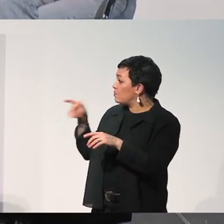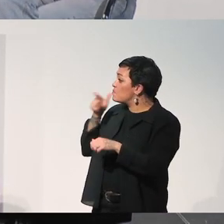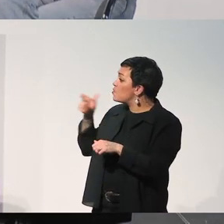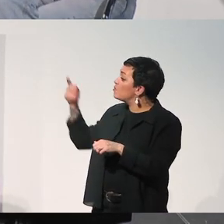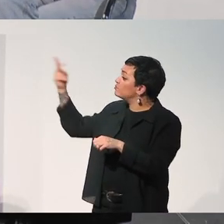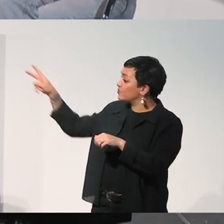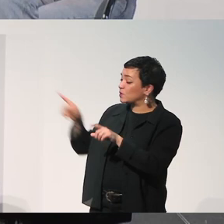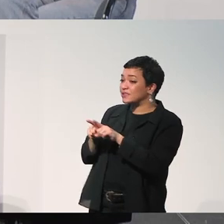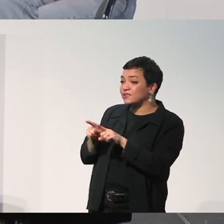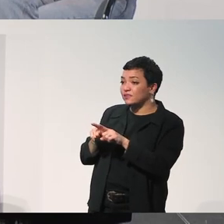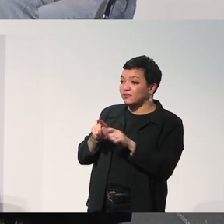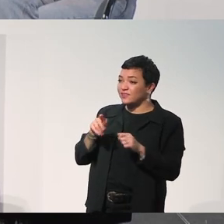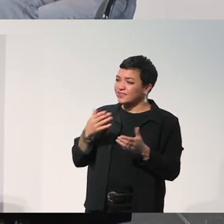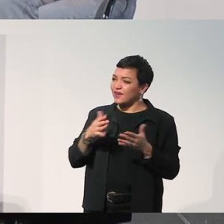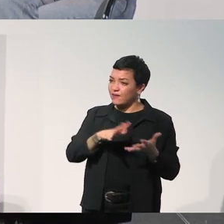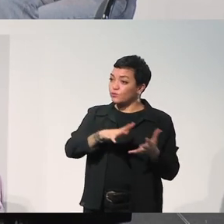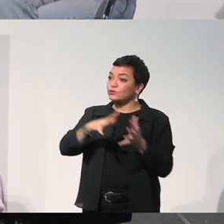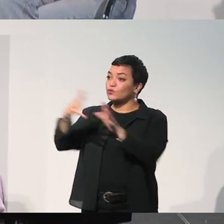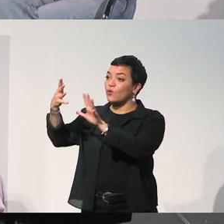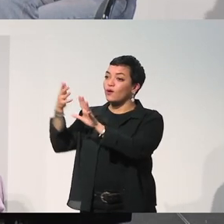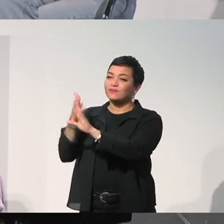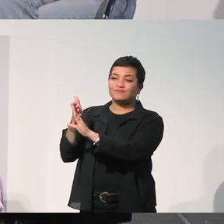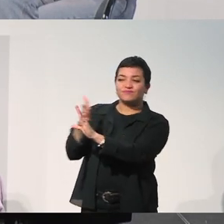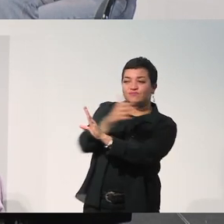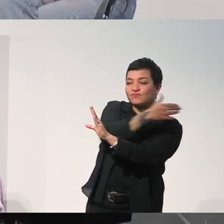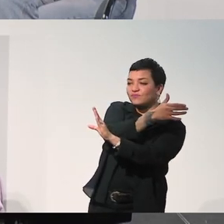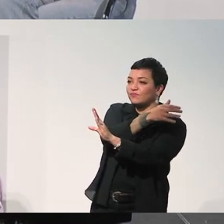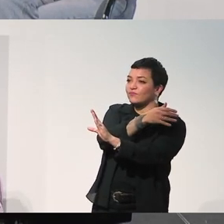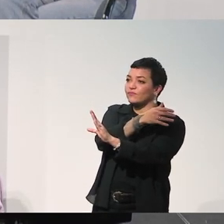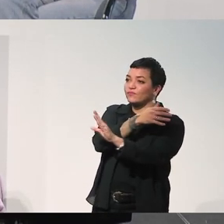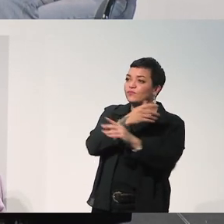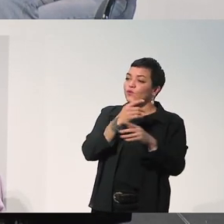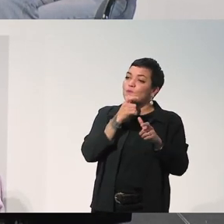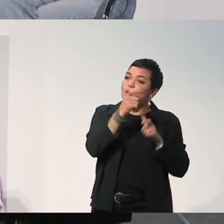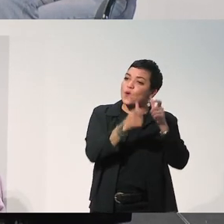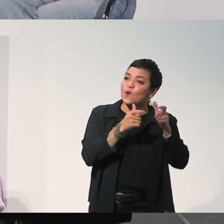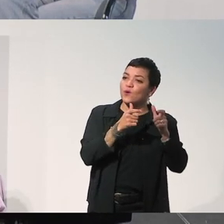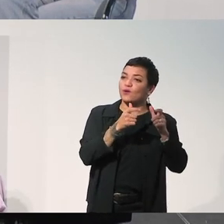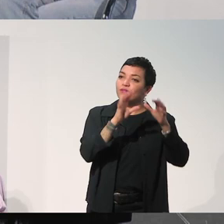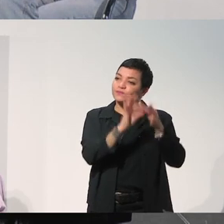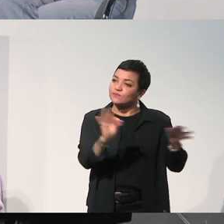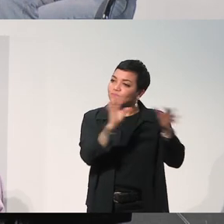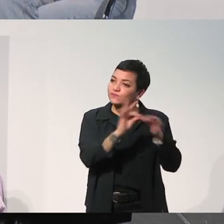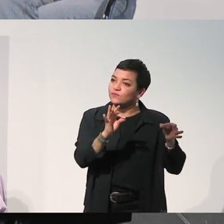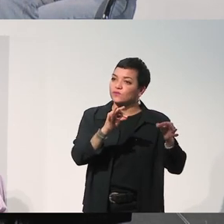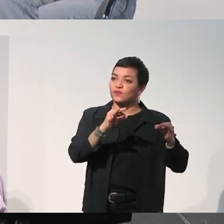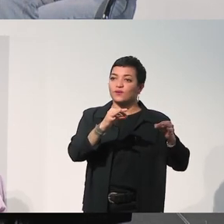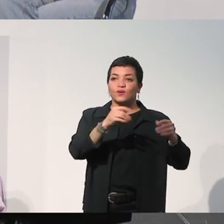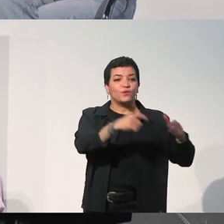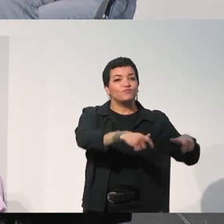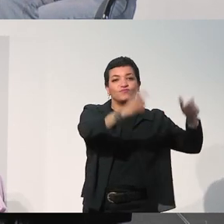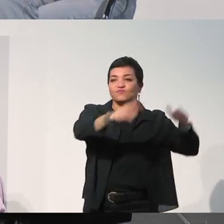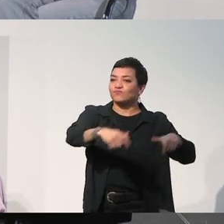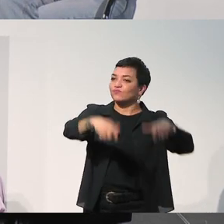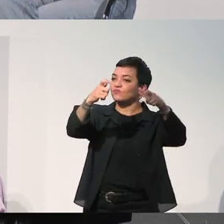a vraiment cette évolution, c'est-à-dire qu'au départ... dans les mots, le narrateur raconte que la station, c'est là où il n'y